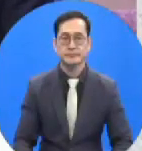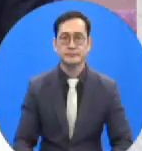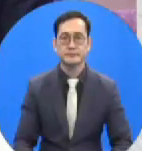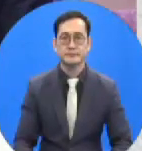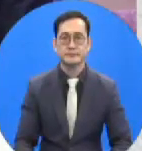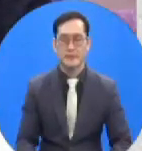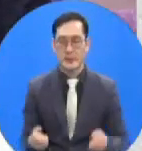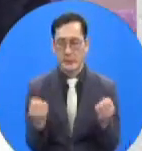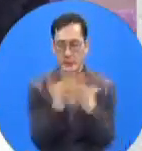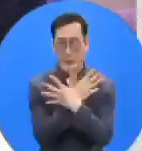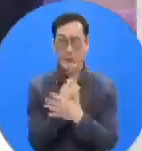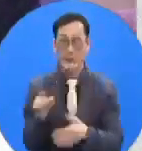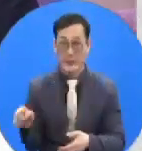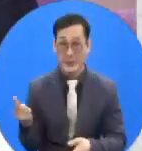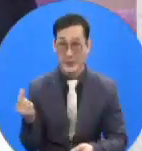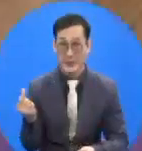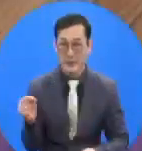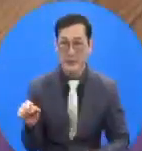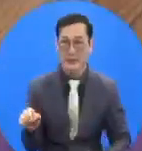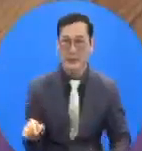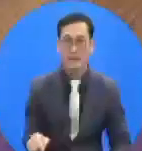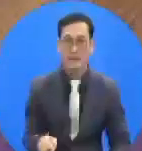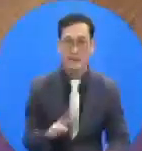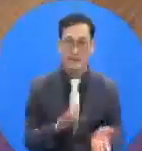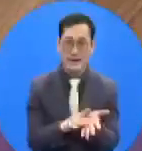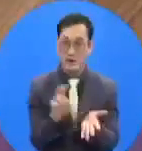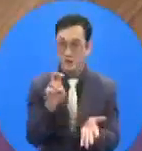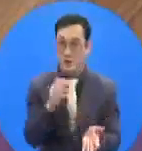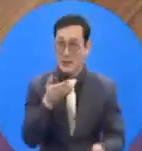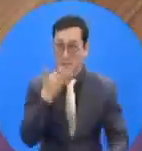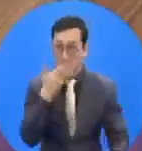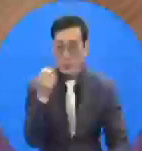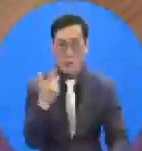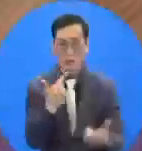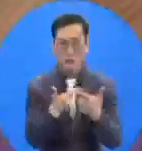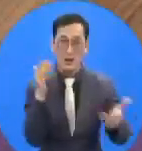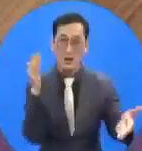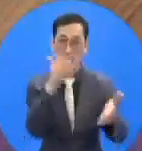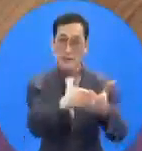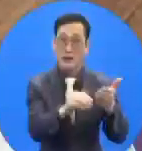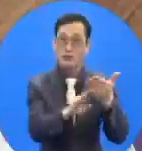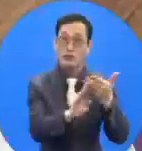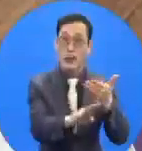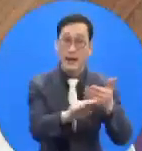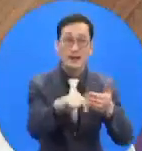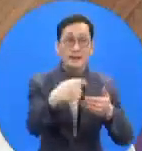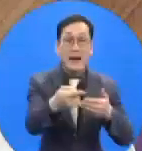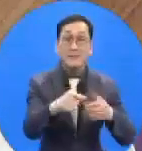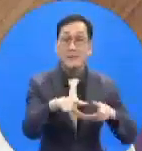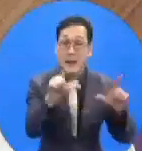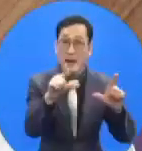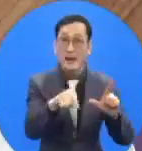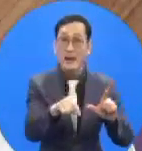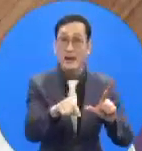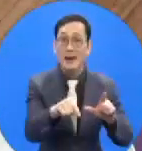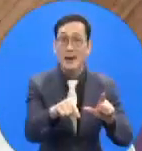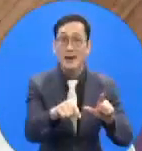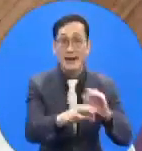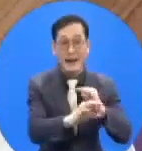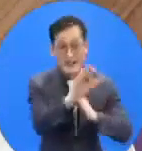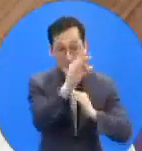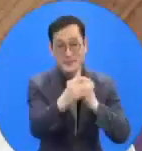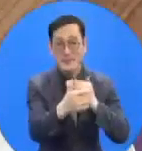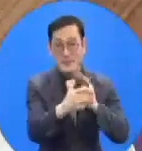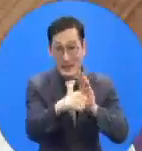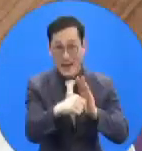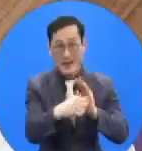가지 정황상 비단 이제 해열제 20알을 먹은 것뿐만 아니라 이제 부산에 도착하고 나서 다음 날 바로 오전에 선별진료소를 찾은